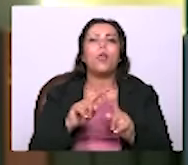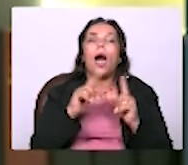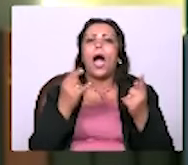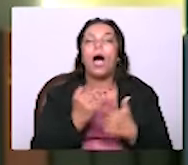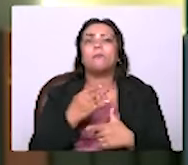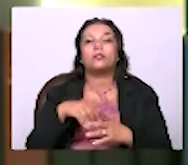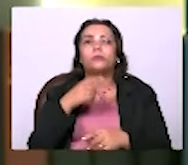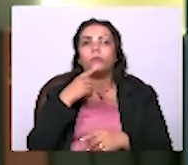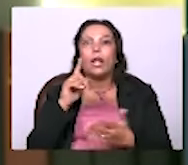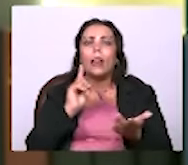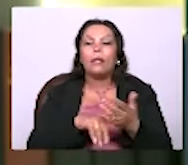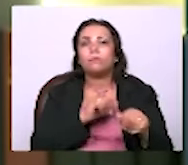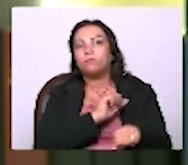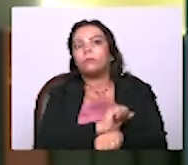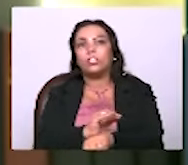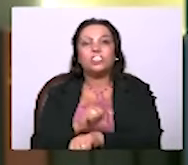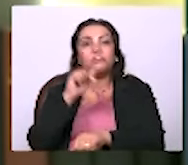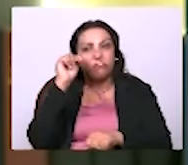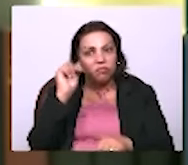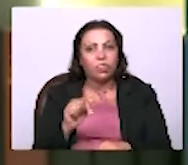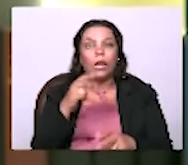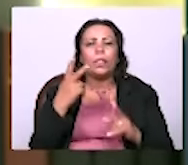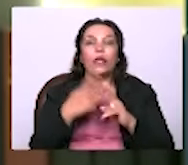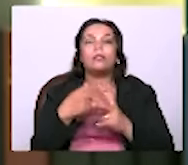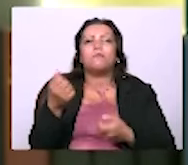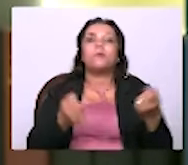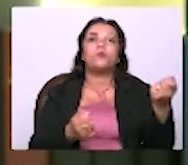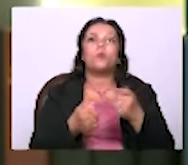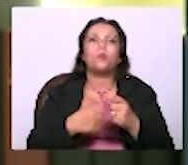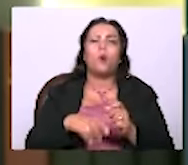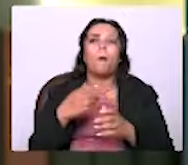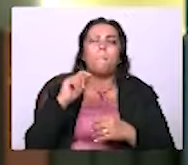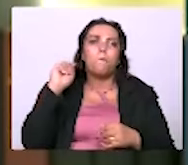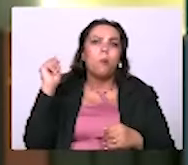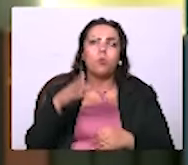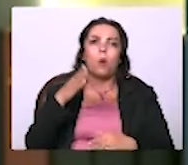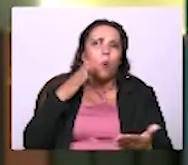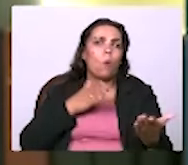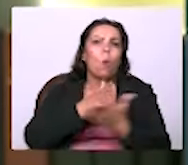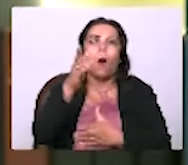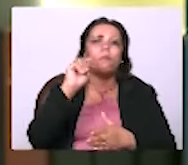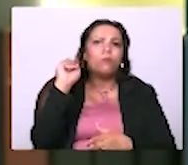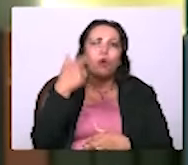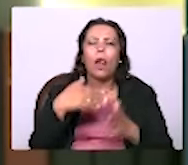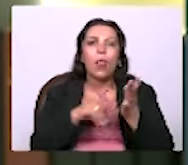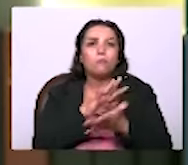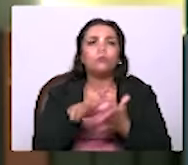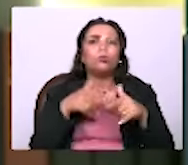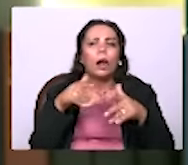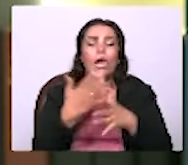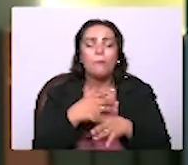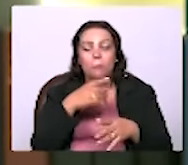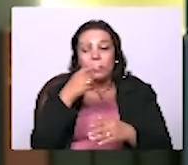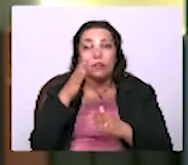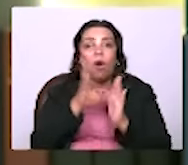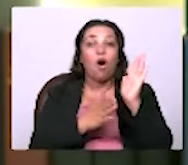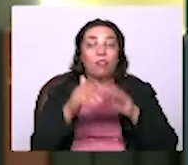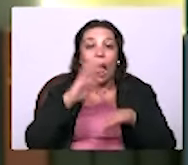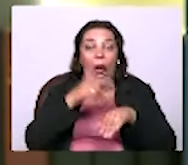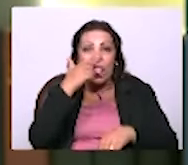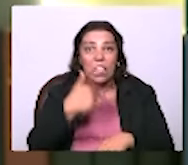هو هيسجن الناس اللي بتسوق بسرعات مرتفعه جدا لان فعلا هو المشكله ان هو مش بياذي نفسه بس